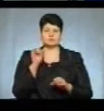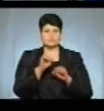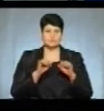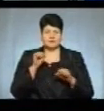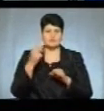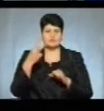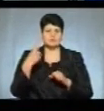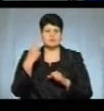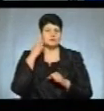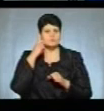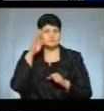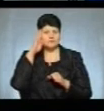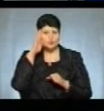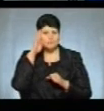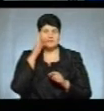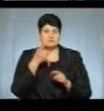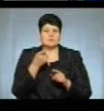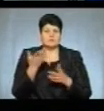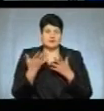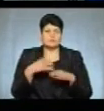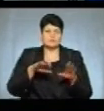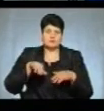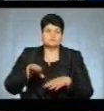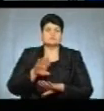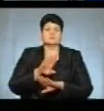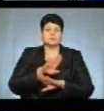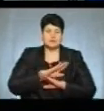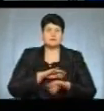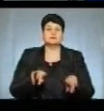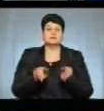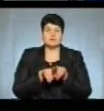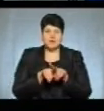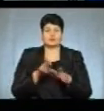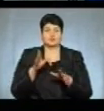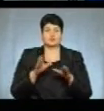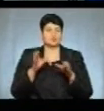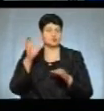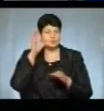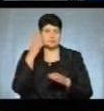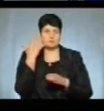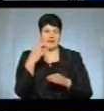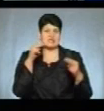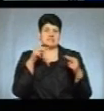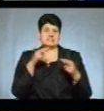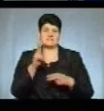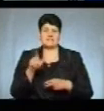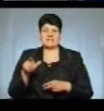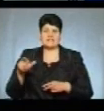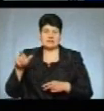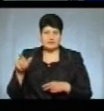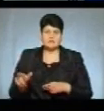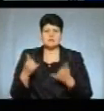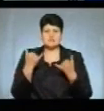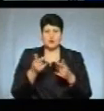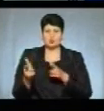тернополянина Віталія Гнатишина, яке призвело до його загибелі. Також суд заслухав 5 свідків. Сюжет про судове засідання зараз